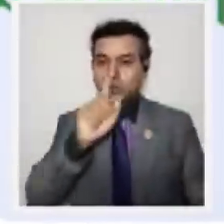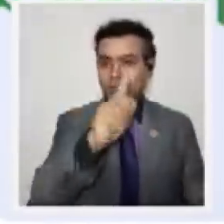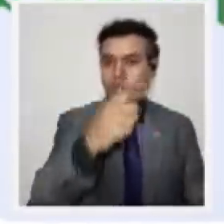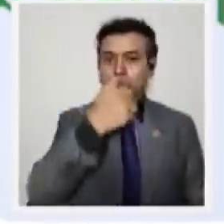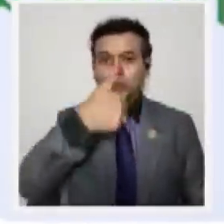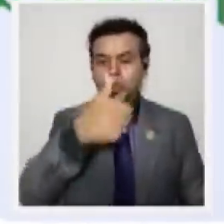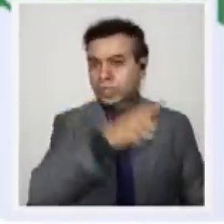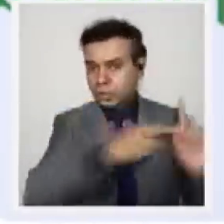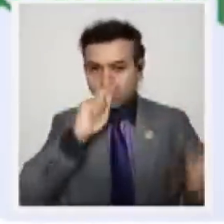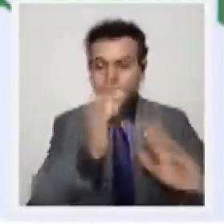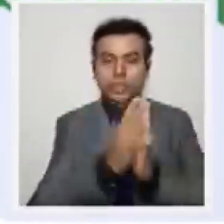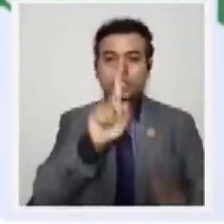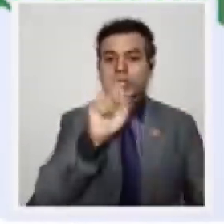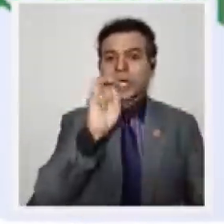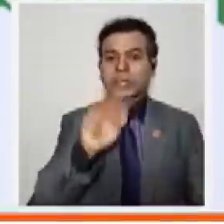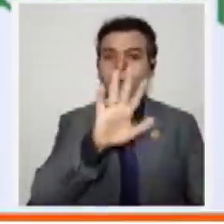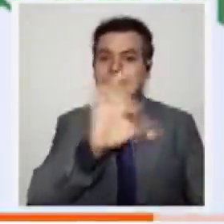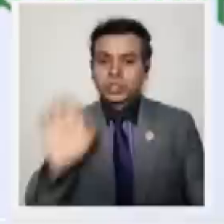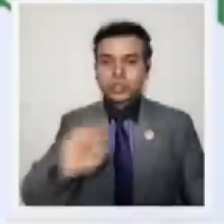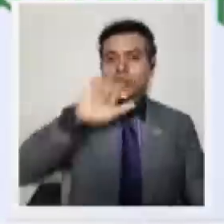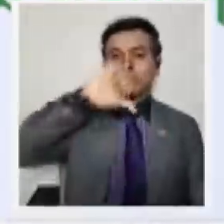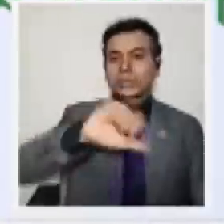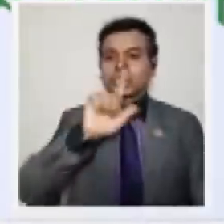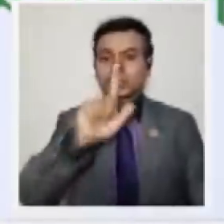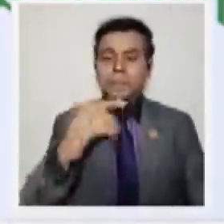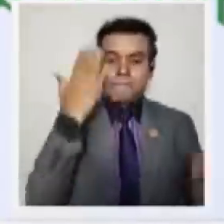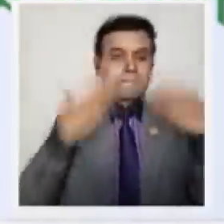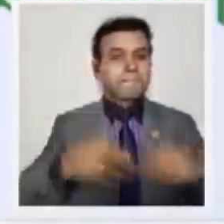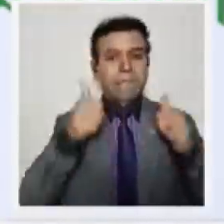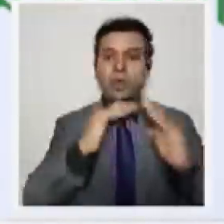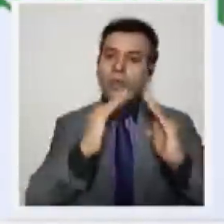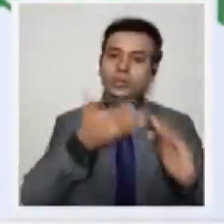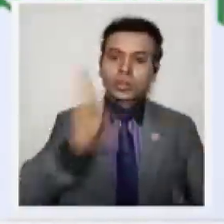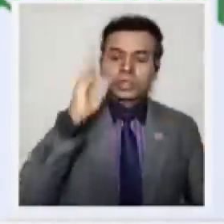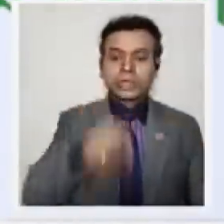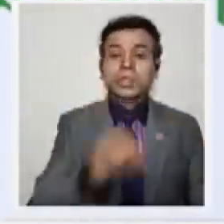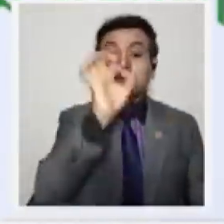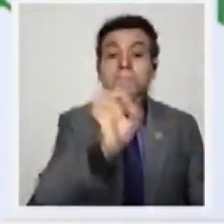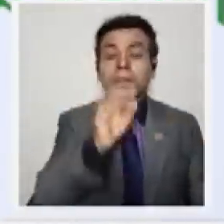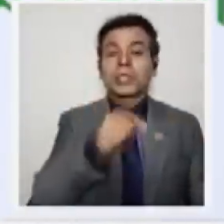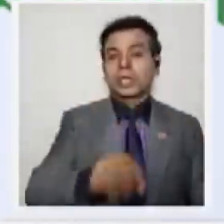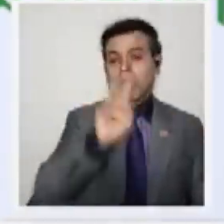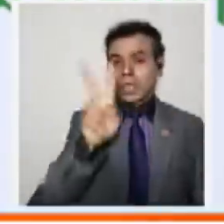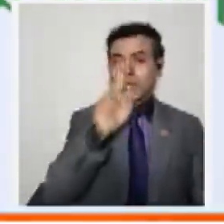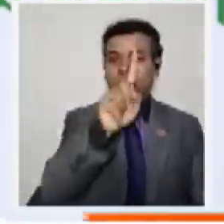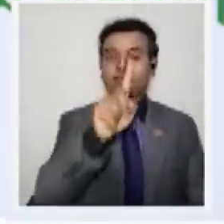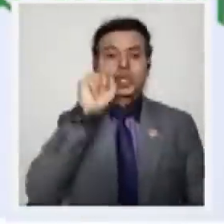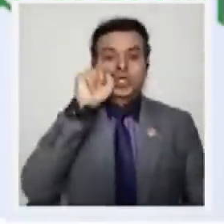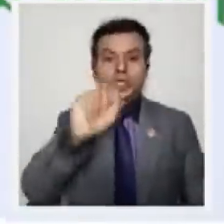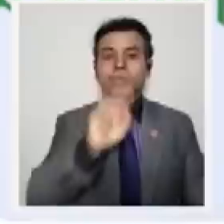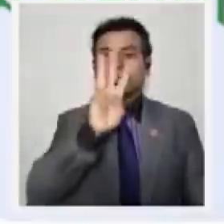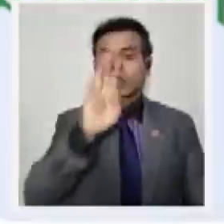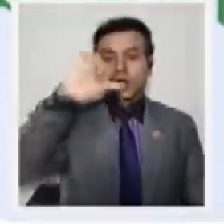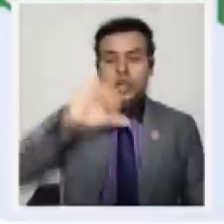20.81%। গত 24 ঘন্টায় সুস্থ হয়েছেন 816 জন, এ পর্যন্ত সুস্থ